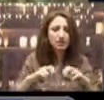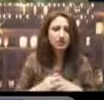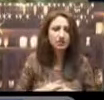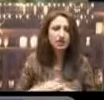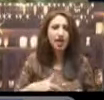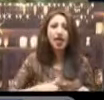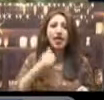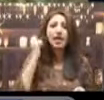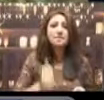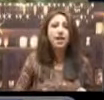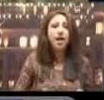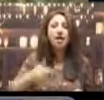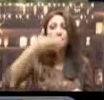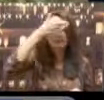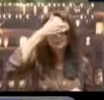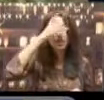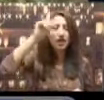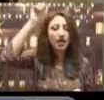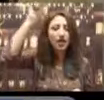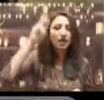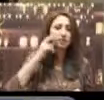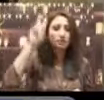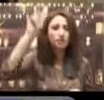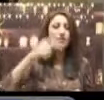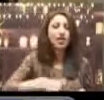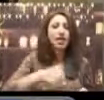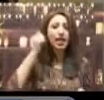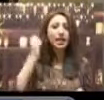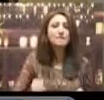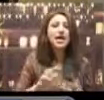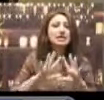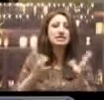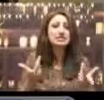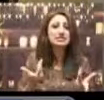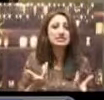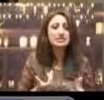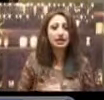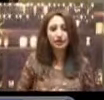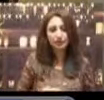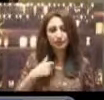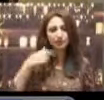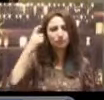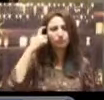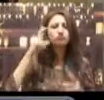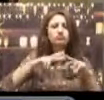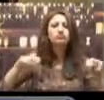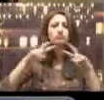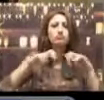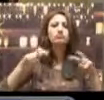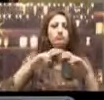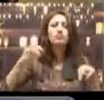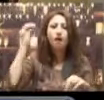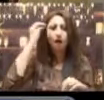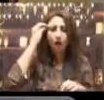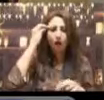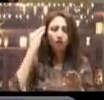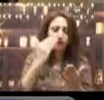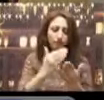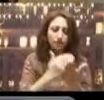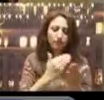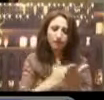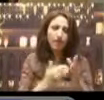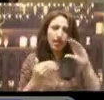الايمان بالغيب واليقين في قدره الله سبحانه وتعالى، وبدات بقى رحله النسبيه دي. بدات الاول بكتاب